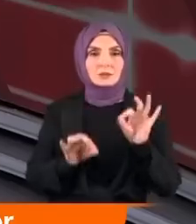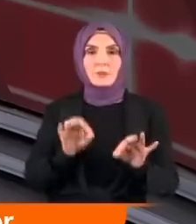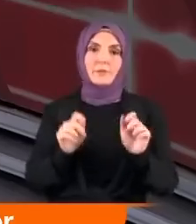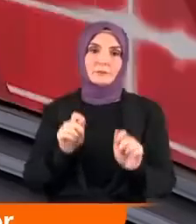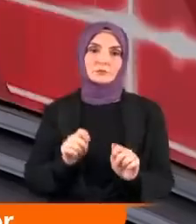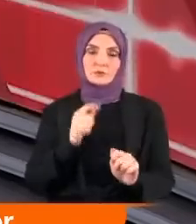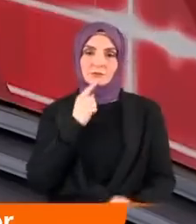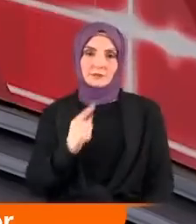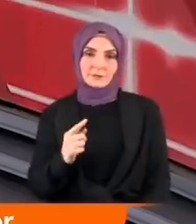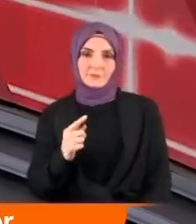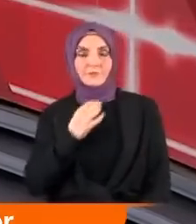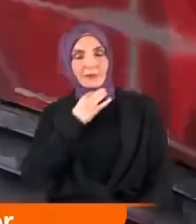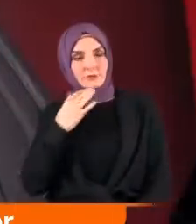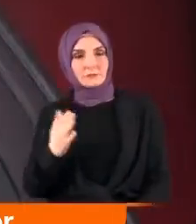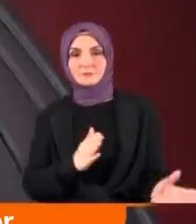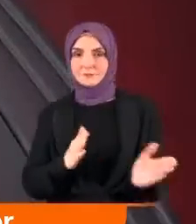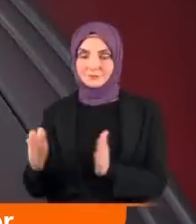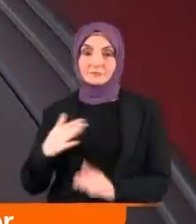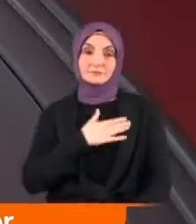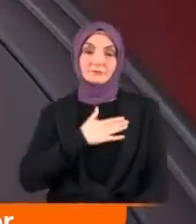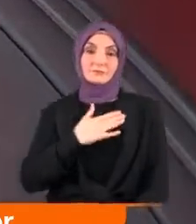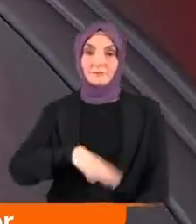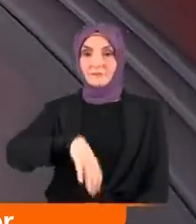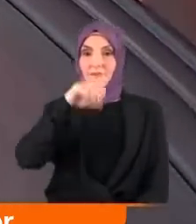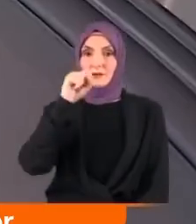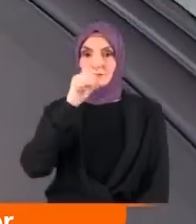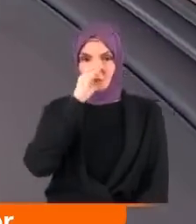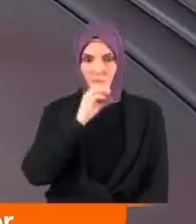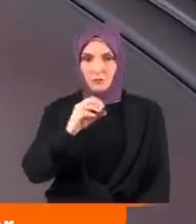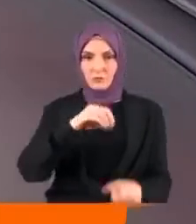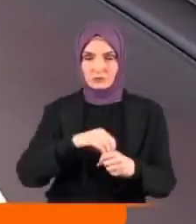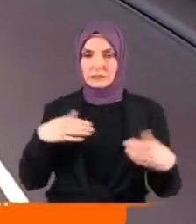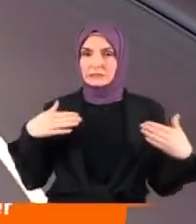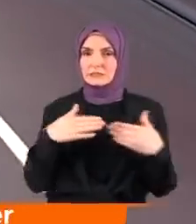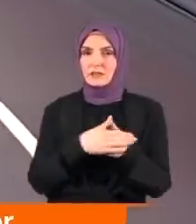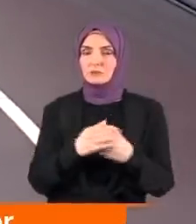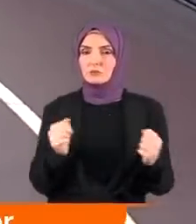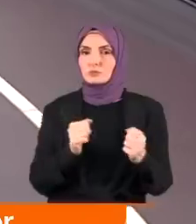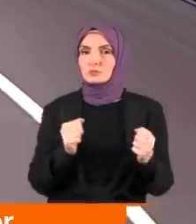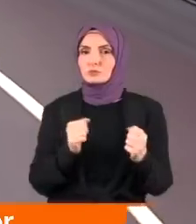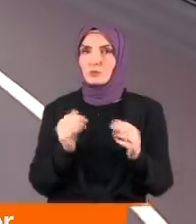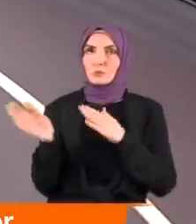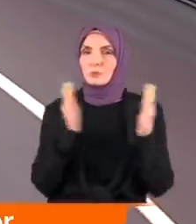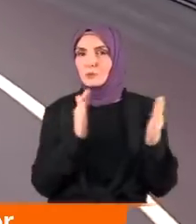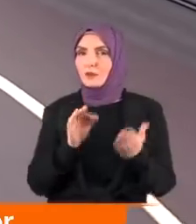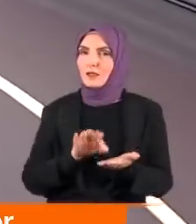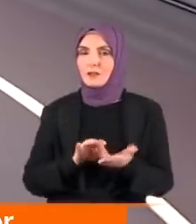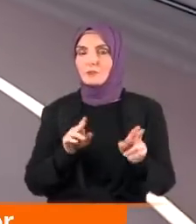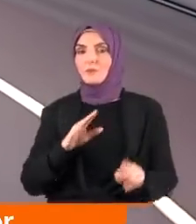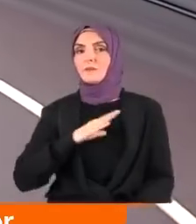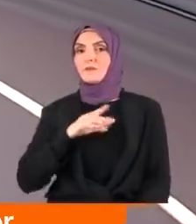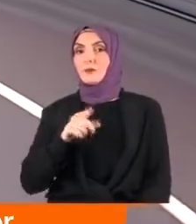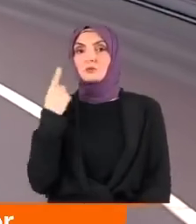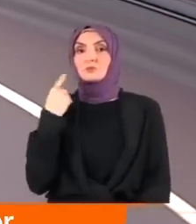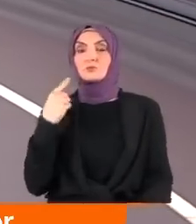edelim. CHP Genel Merkezi koridorlarında gece boyunca soğuk rüzgarlar esti. Dün akşam yapılacağı duyurulan parti meclisi